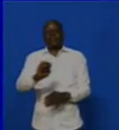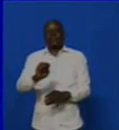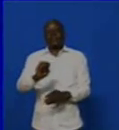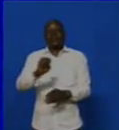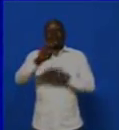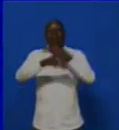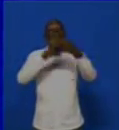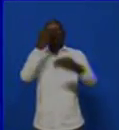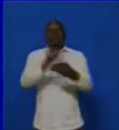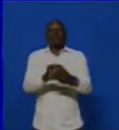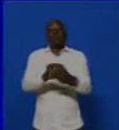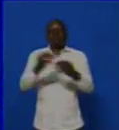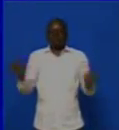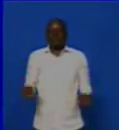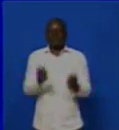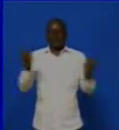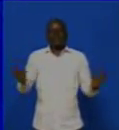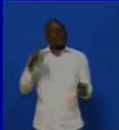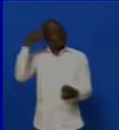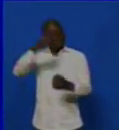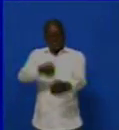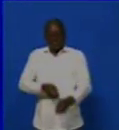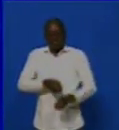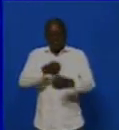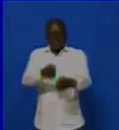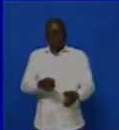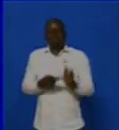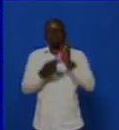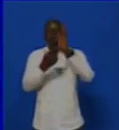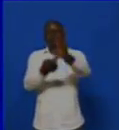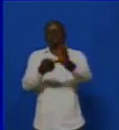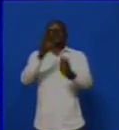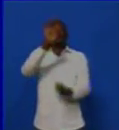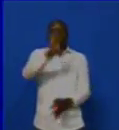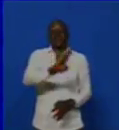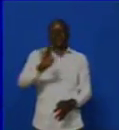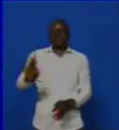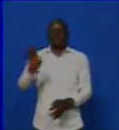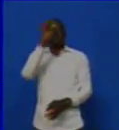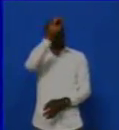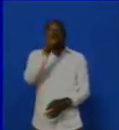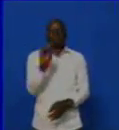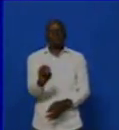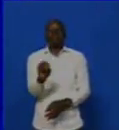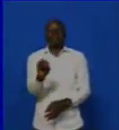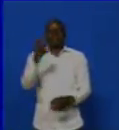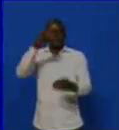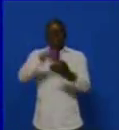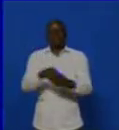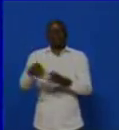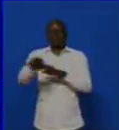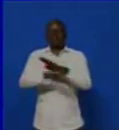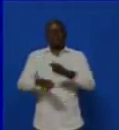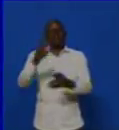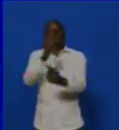de l'élevage et de l'agriculture représente 77% dans le bassin d'emploi. Donc